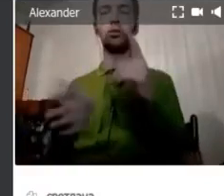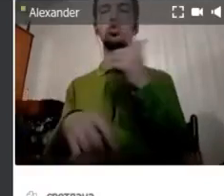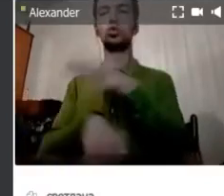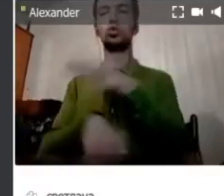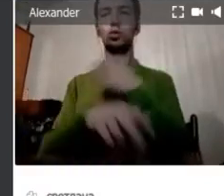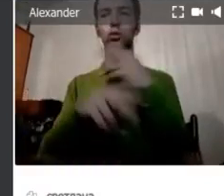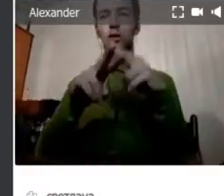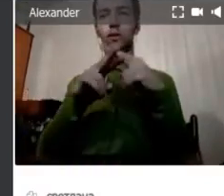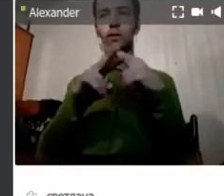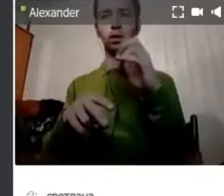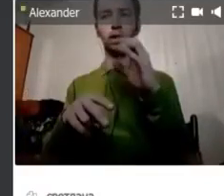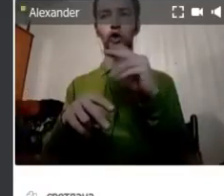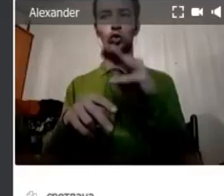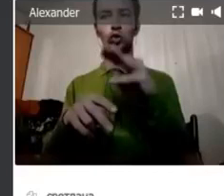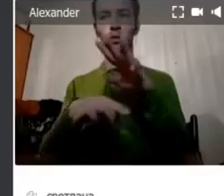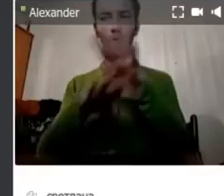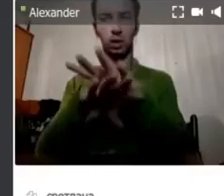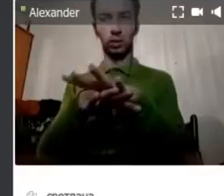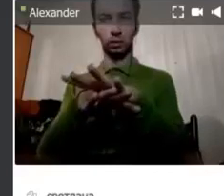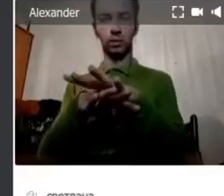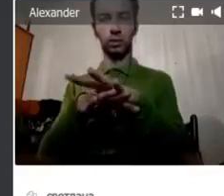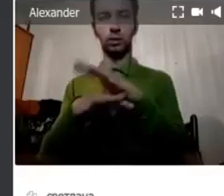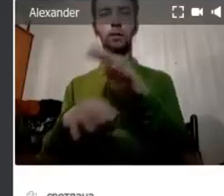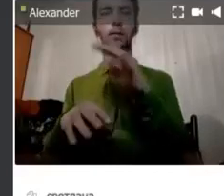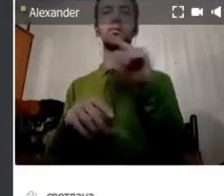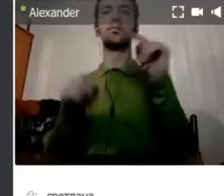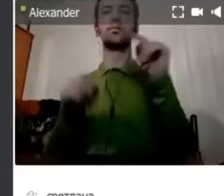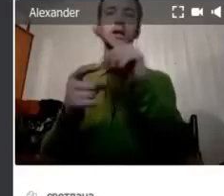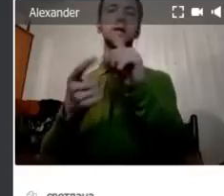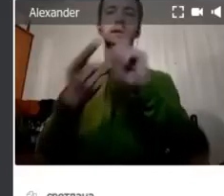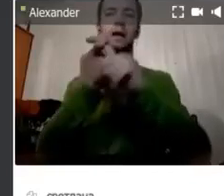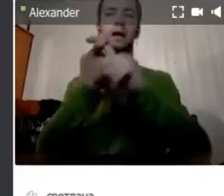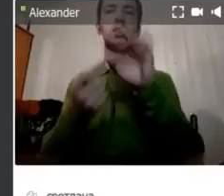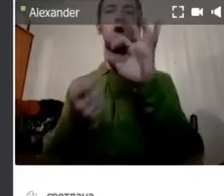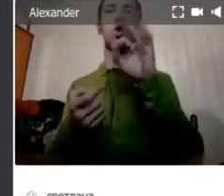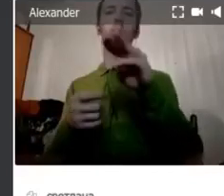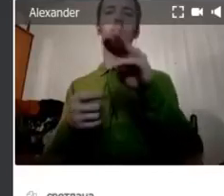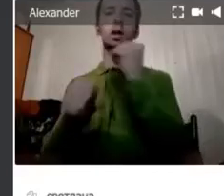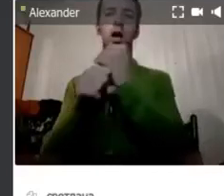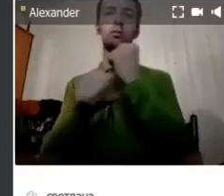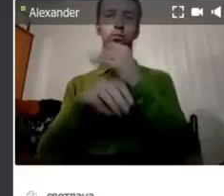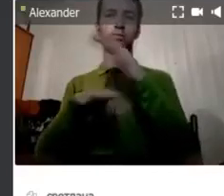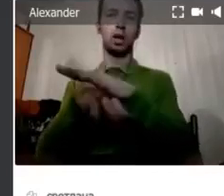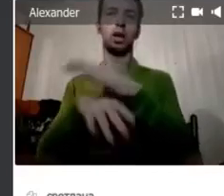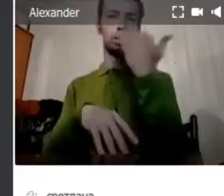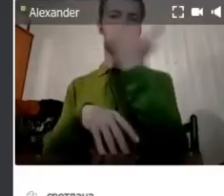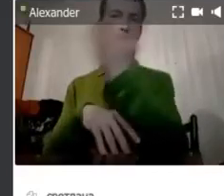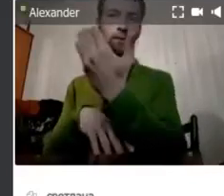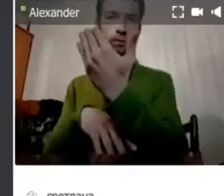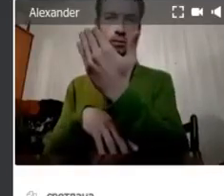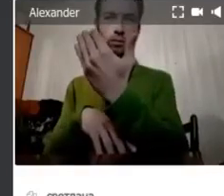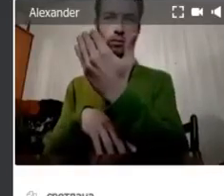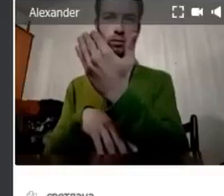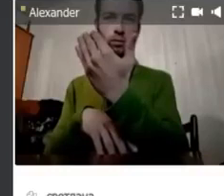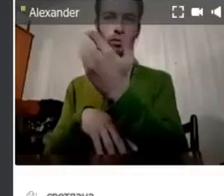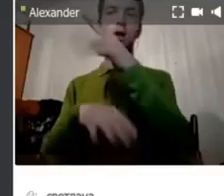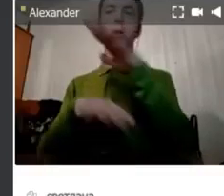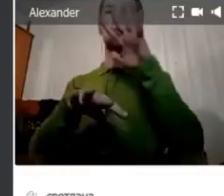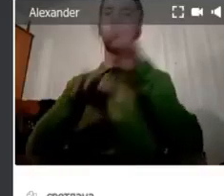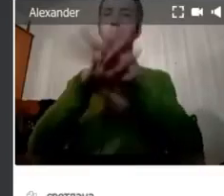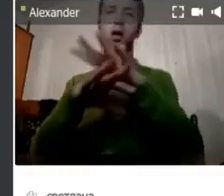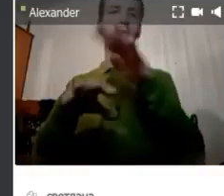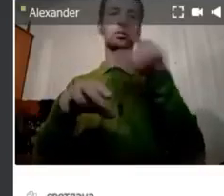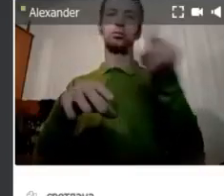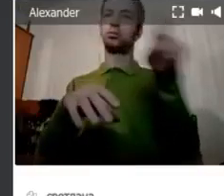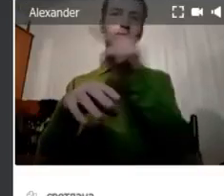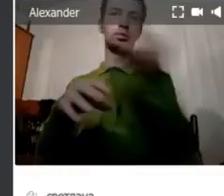вывод денег, может быть не очень быстро. То же самое и перевод. То есть когда вы оплачиваете, допустим, свой заказ, это может быть